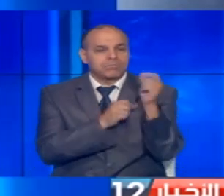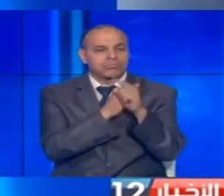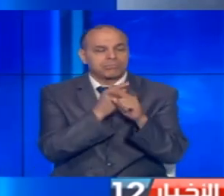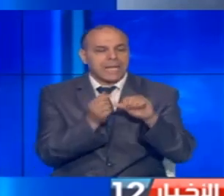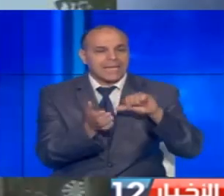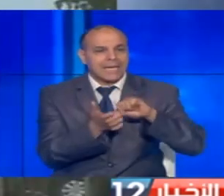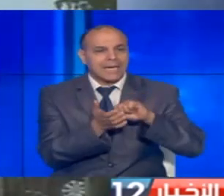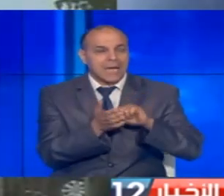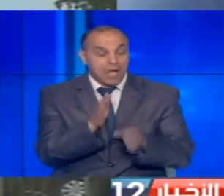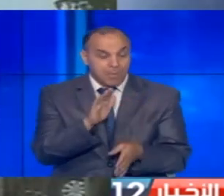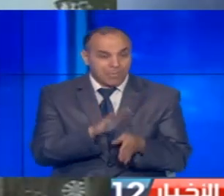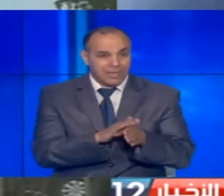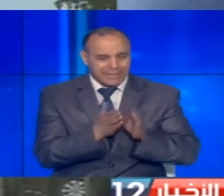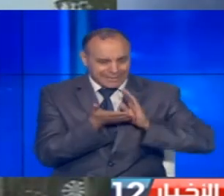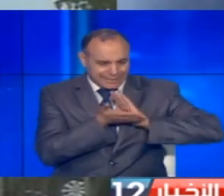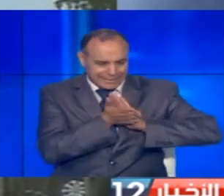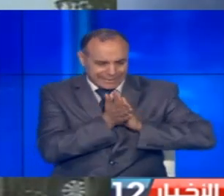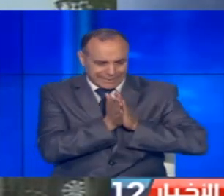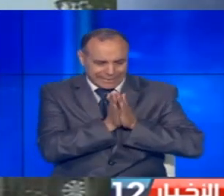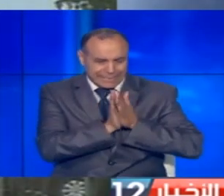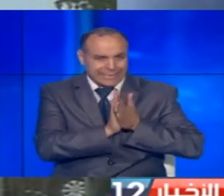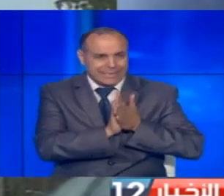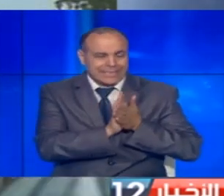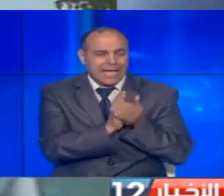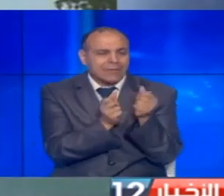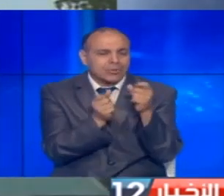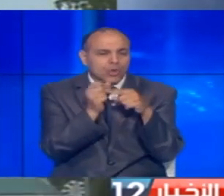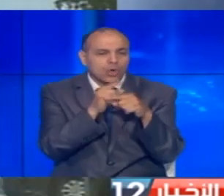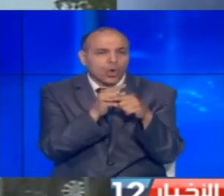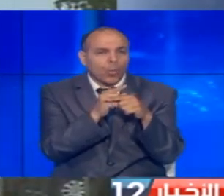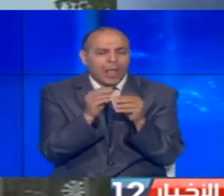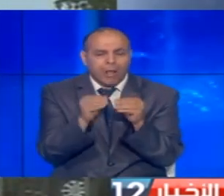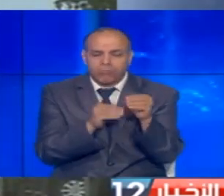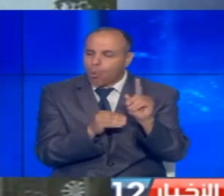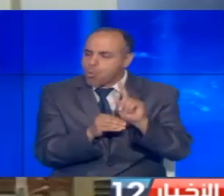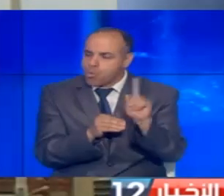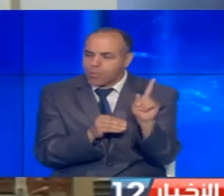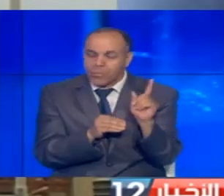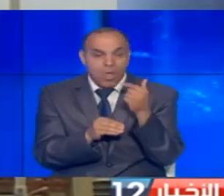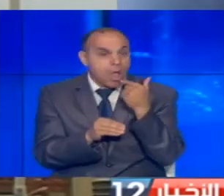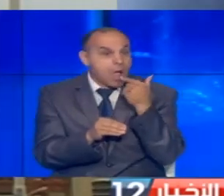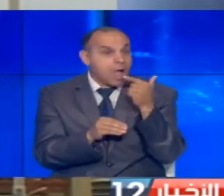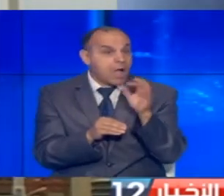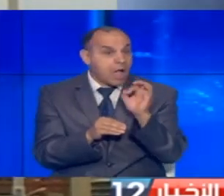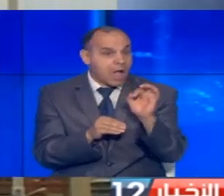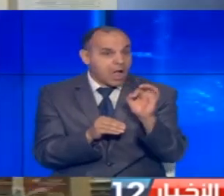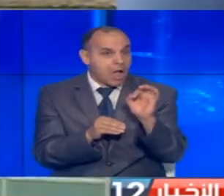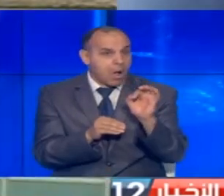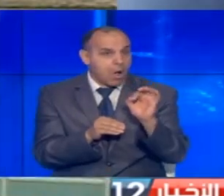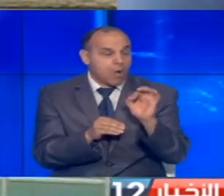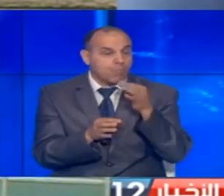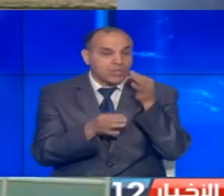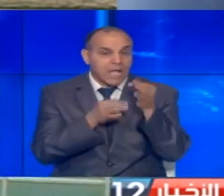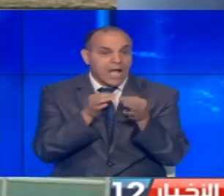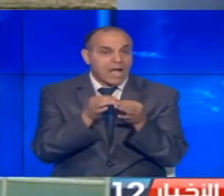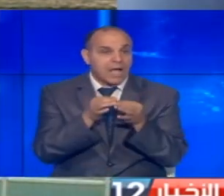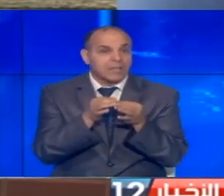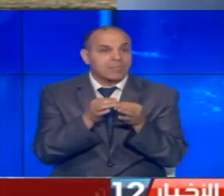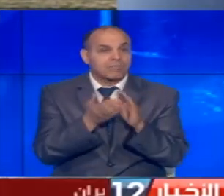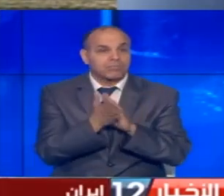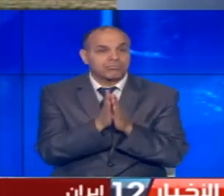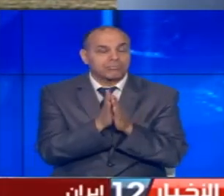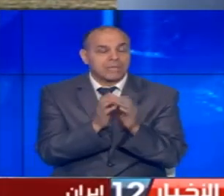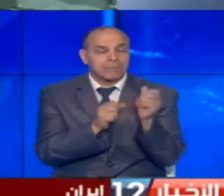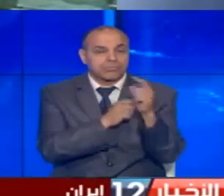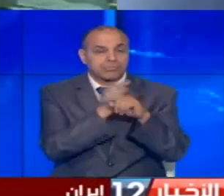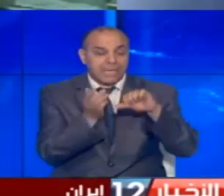الإيرانية بالبدء في الترفيع في مستوى تخصيب اليورانيوم دون تأجيل. وفي السياق نفسه ذكر المتحدث باسم منظمة الطاقة